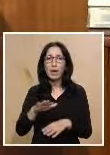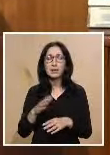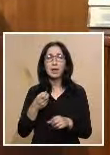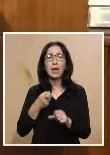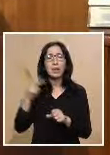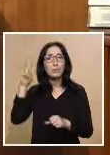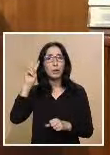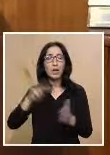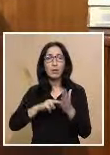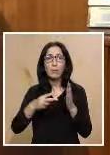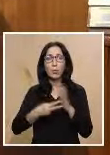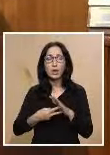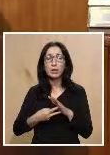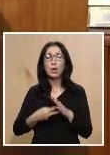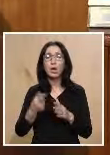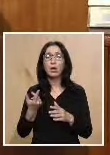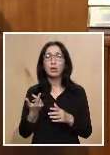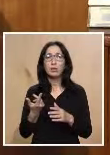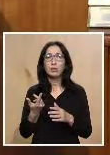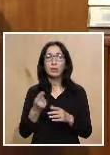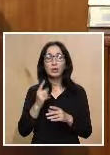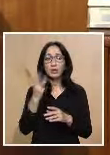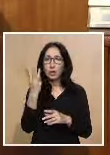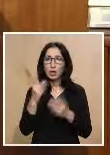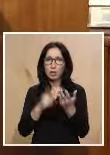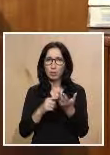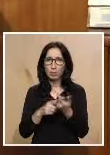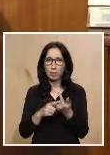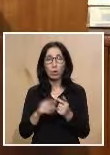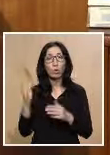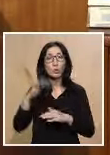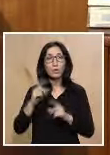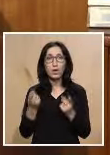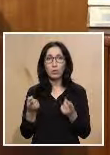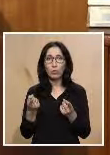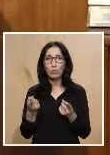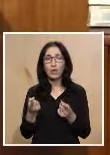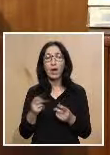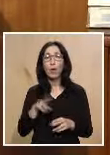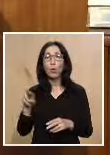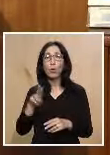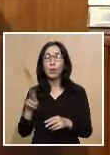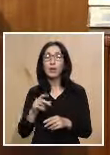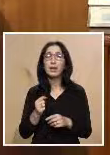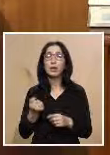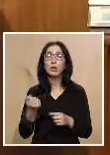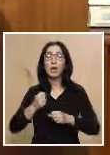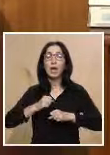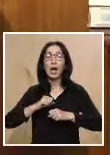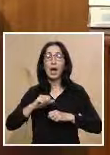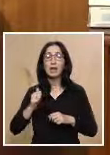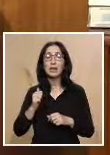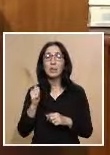проекти, възложени от Селскостопанска академия, 3 на брой. Освен това, колеги от академичния